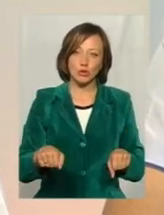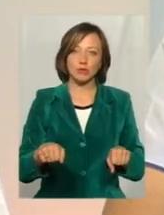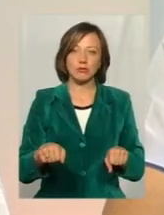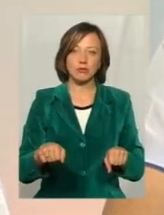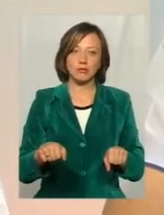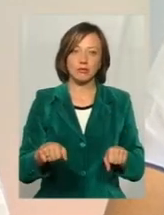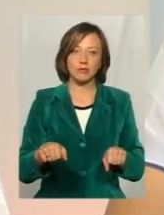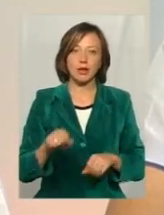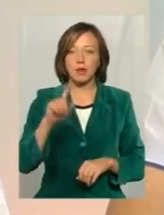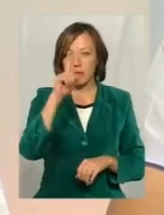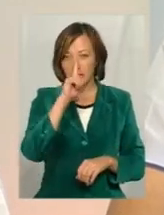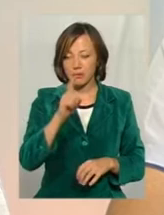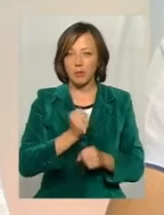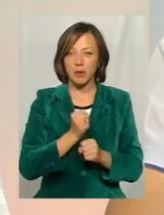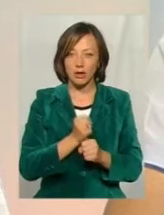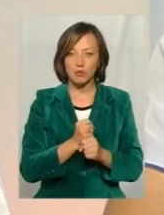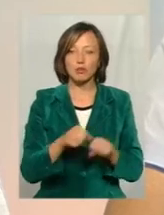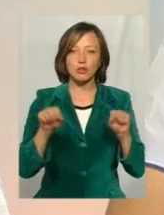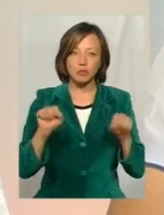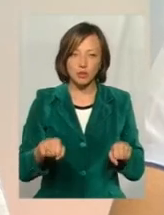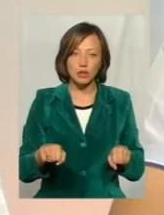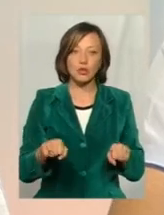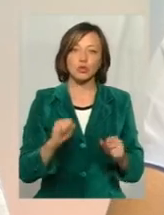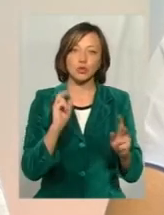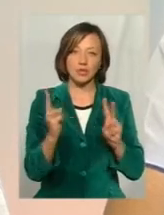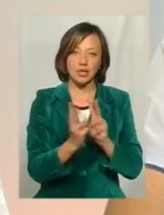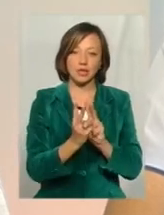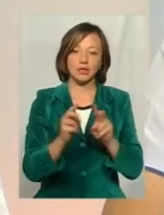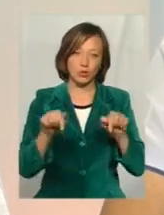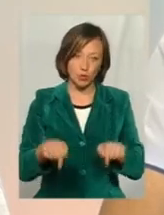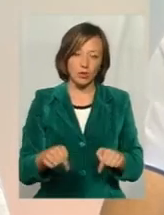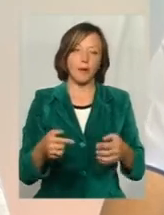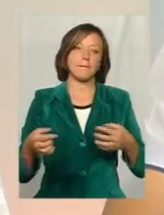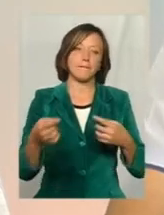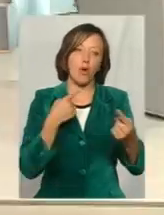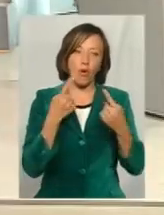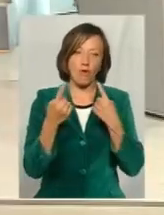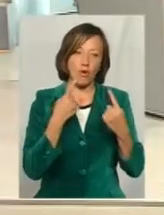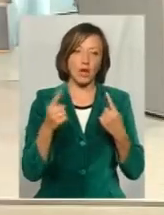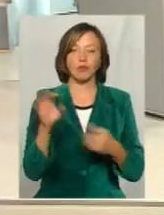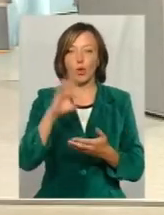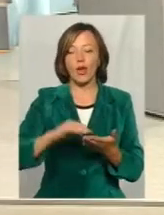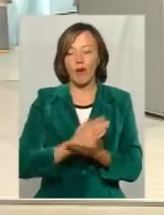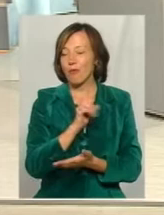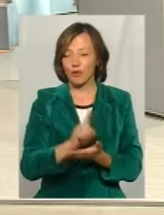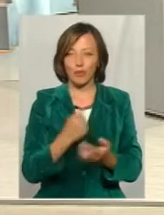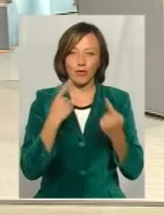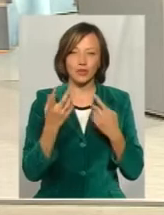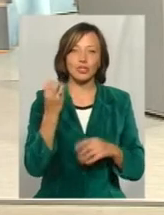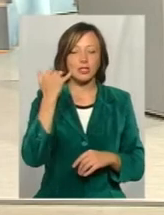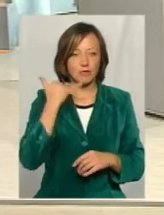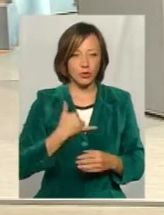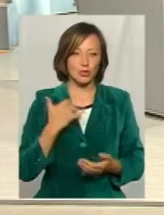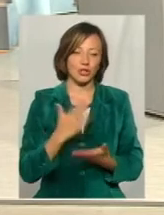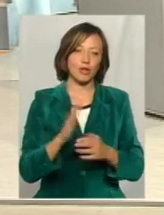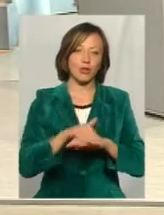Вони перший місяць пропрацюють, і ми зможемо з вами зустрітися в цій студії і проговорити. Обов'язково поговоримо. Надання послуг. У нас ще один